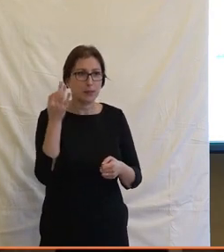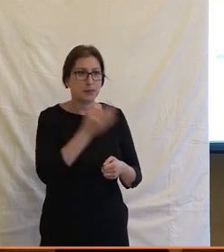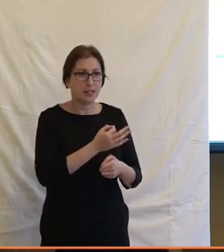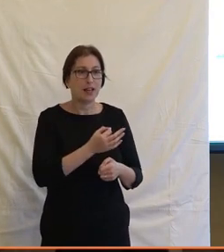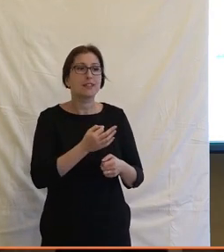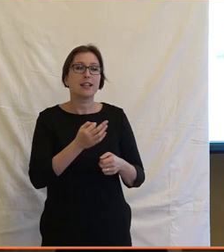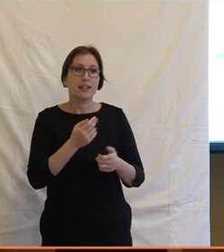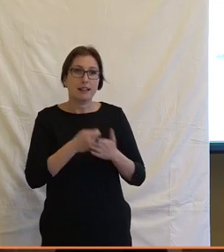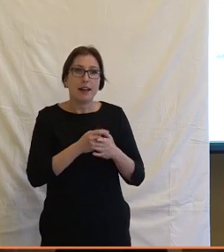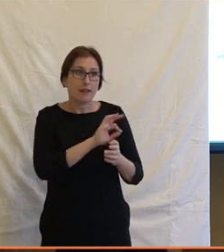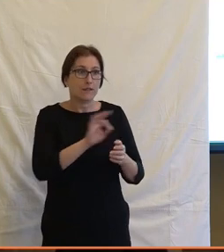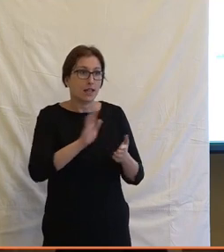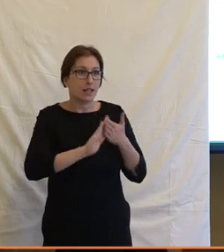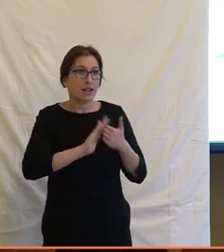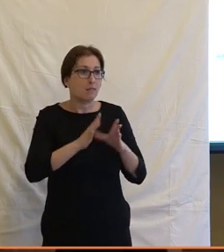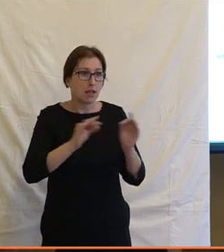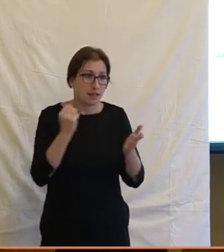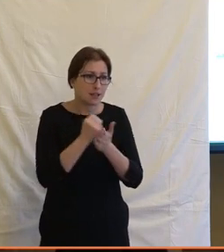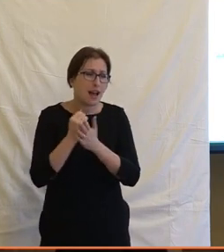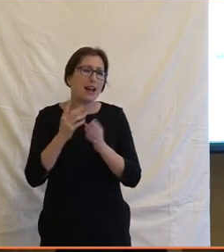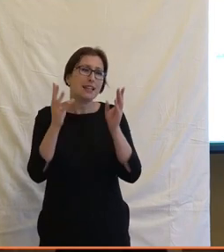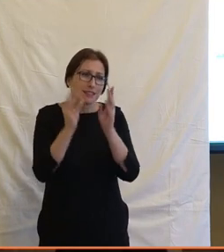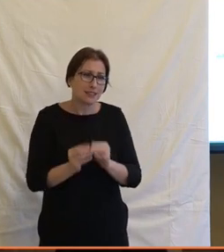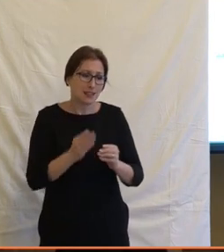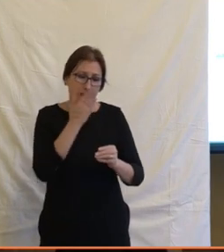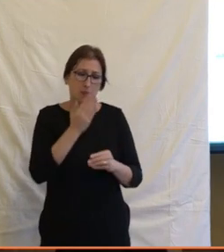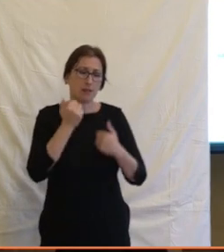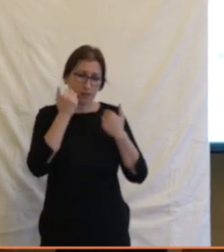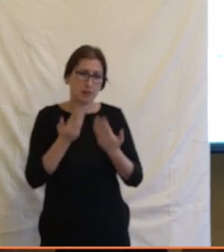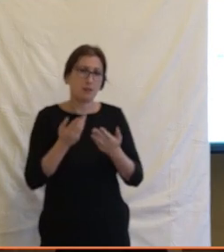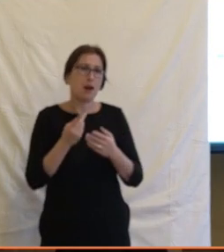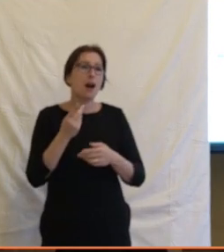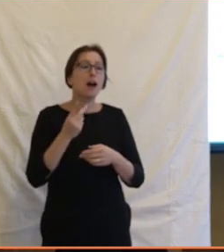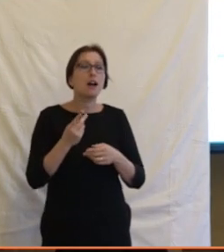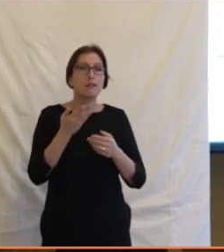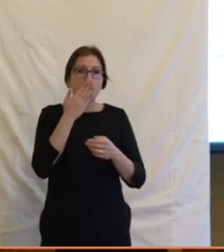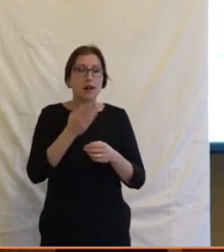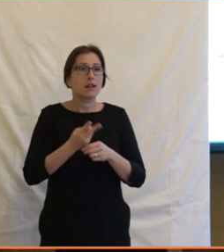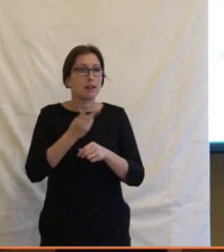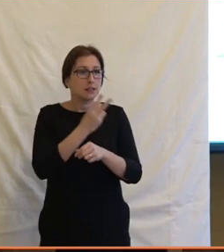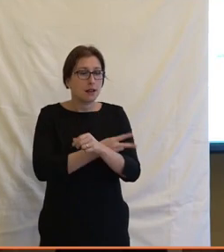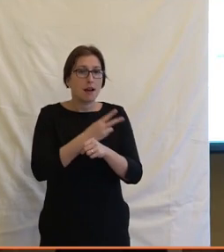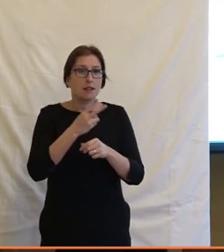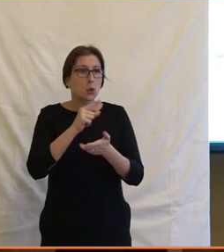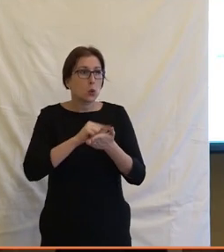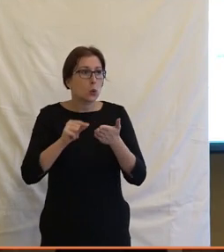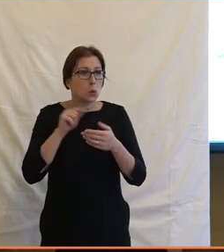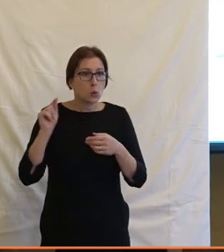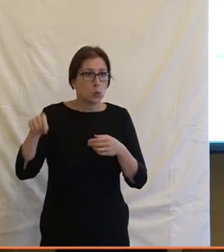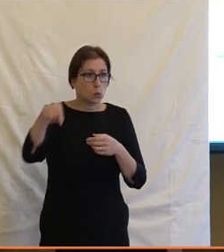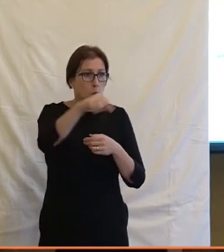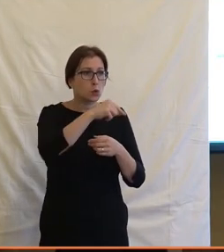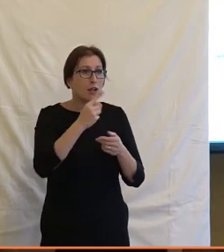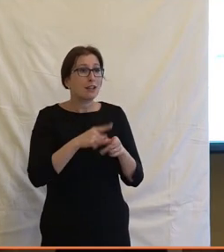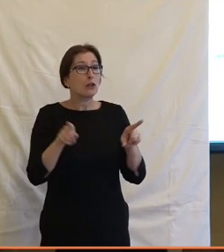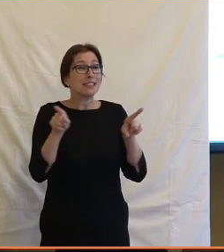Ano, klíčová otázka, ale vidíme tady ten nesystematický přístup vlastně státního sektoru vůči těm problémům, a